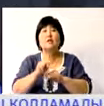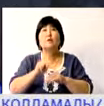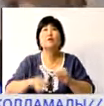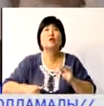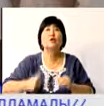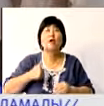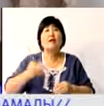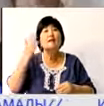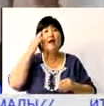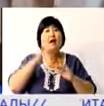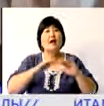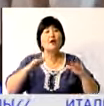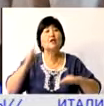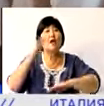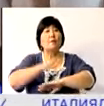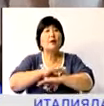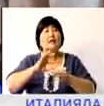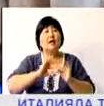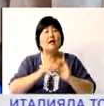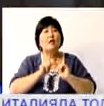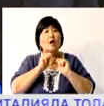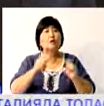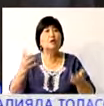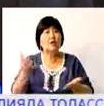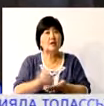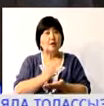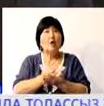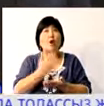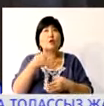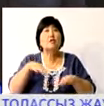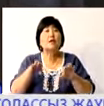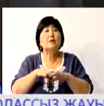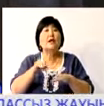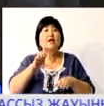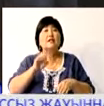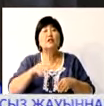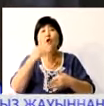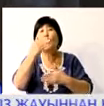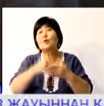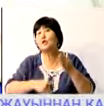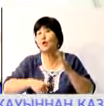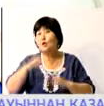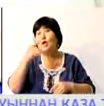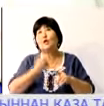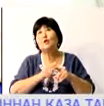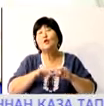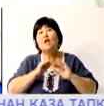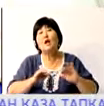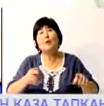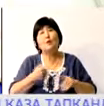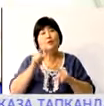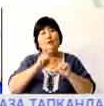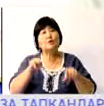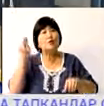бек, дарынды өрендердің пәндік олимпиадалардан жүлдесі қалған кез жоқ. Ұлттық бірыңғай тесттегі көрсеткіштер жоғары. Сондықтан балаларын осы